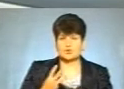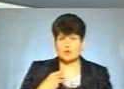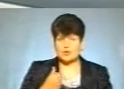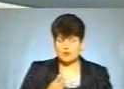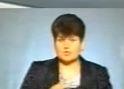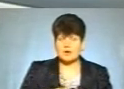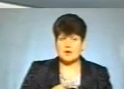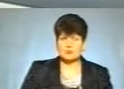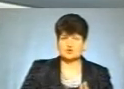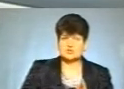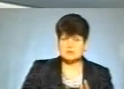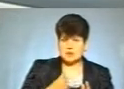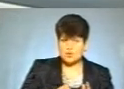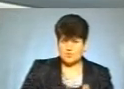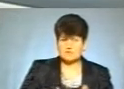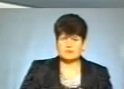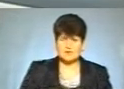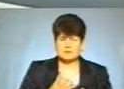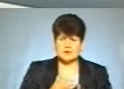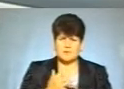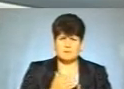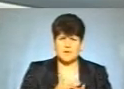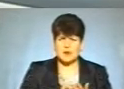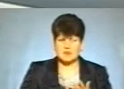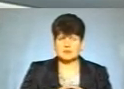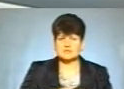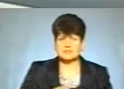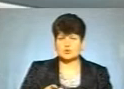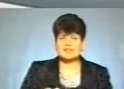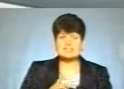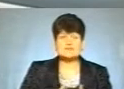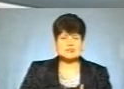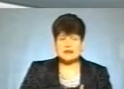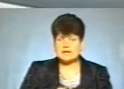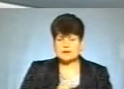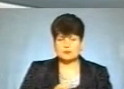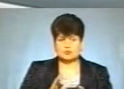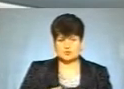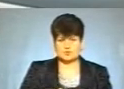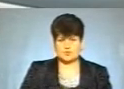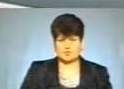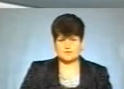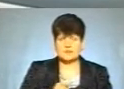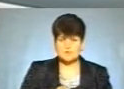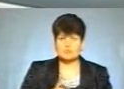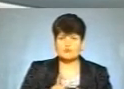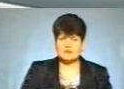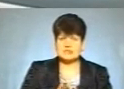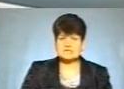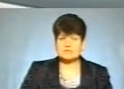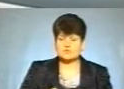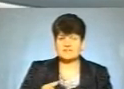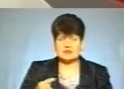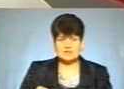або до 6 років. Також там є перелік цих людей, які взагалі вони не підлягають під скорочення. Тобто їм повинні запропонувати